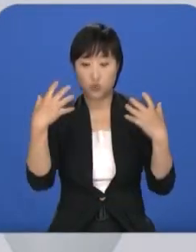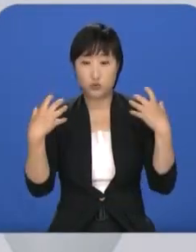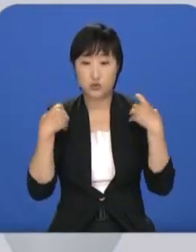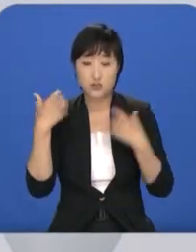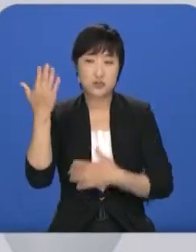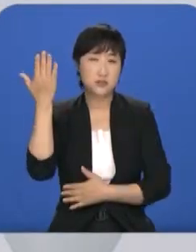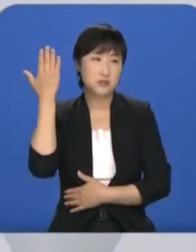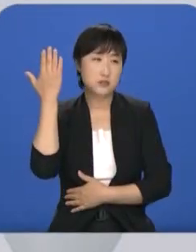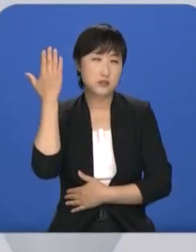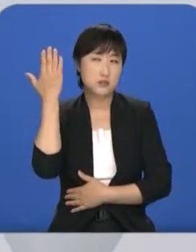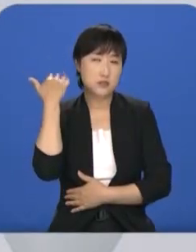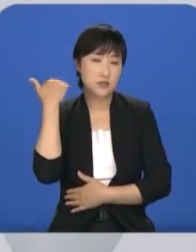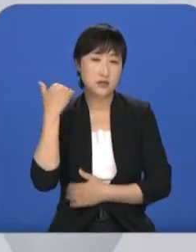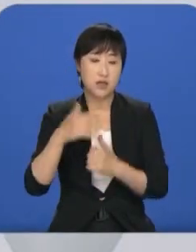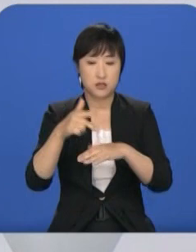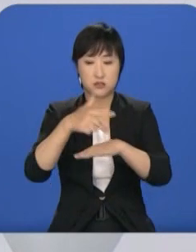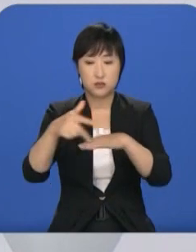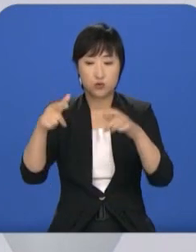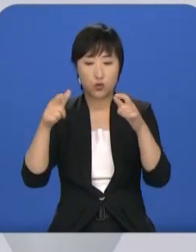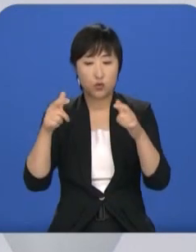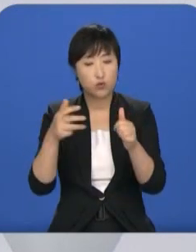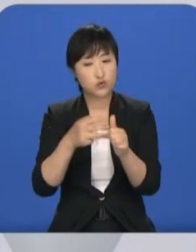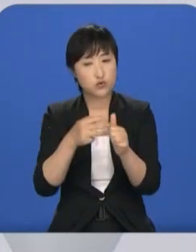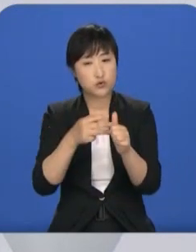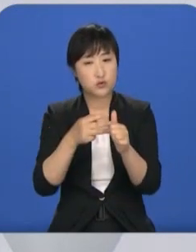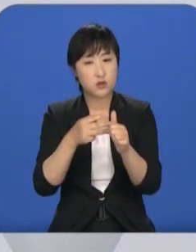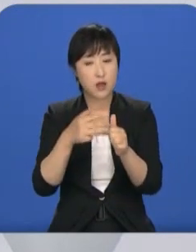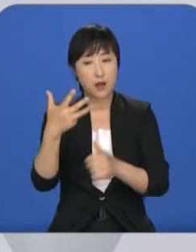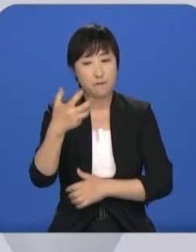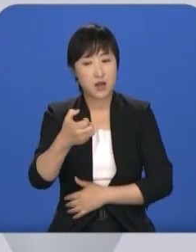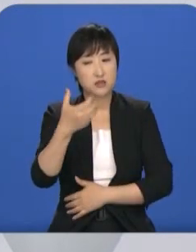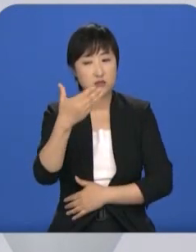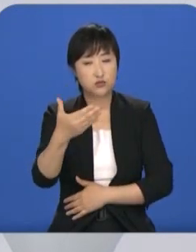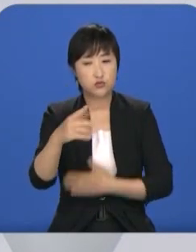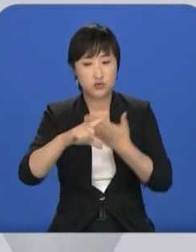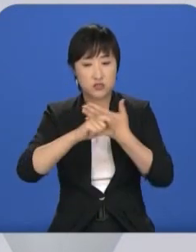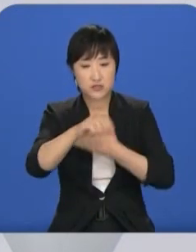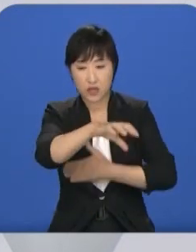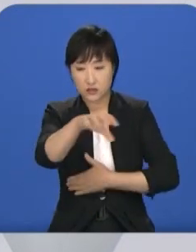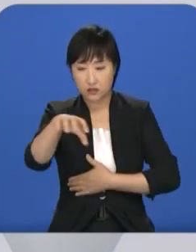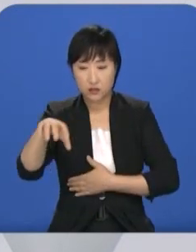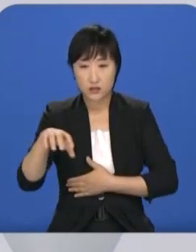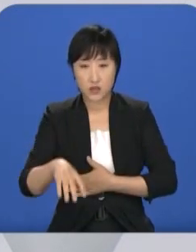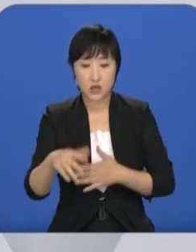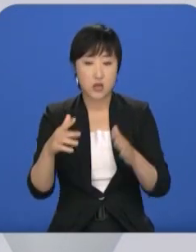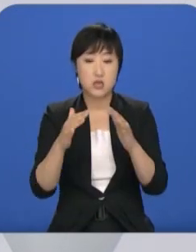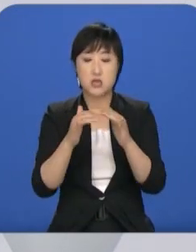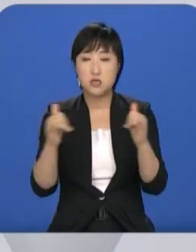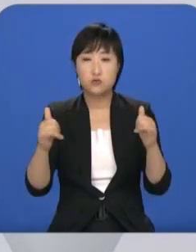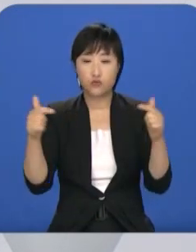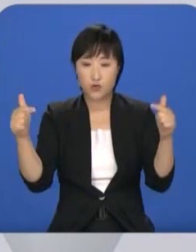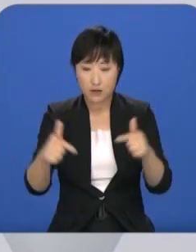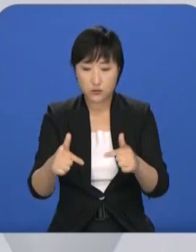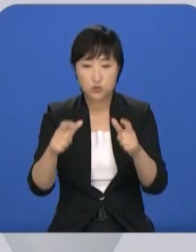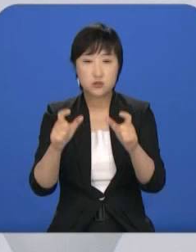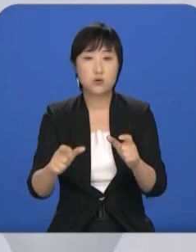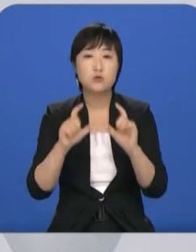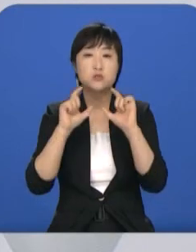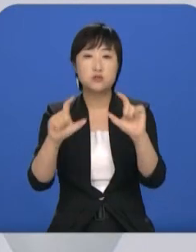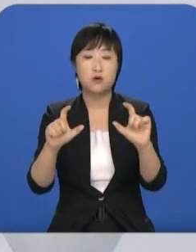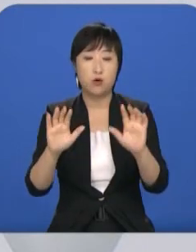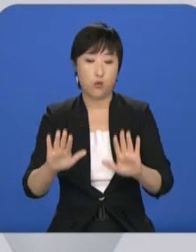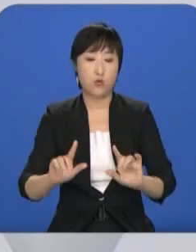정부는 지난해 진도군을 포함한 89곳의 지자체를 인구 감소 지역으로